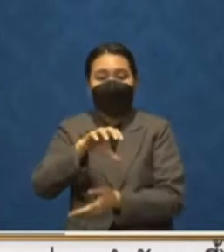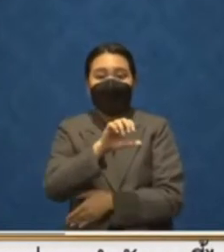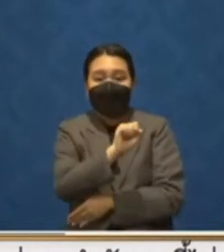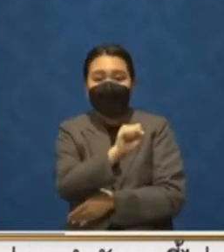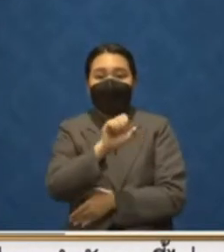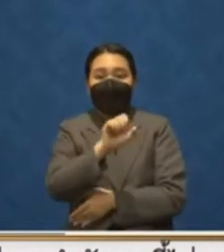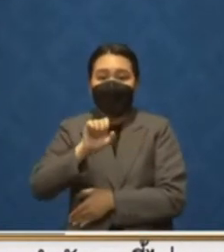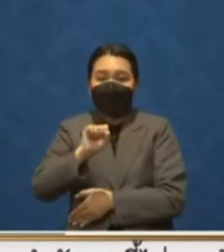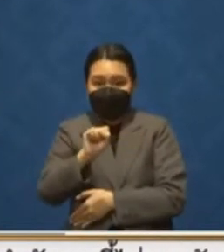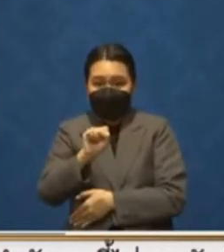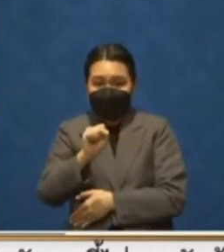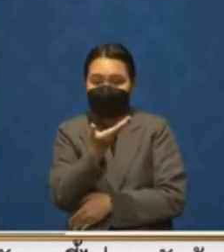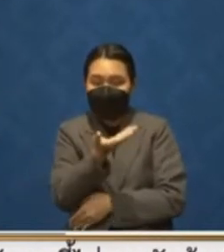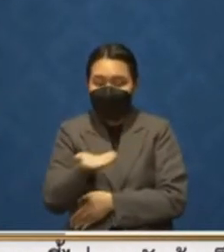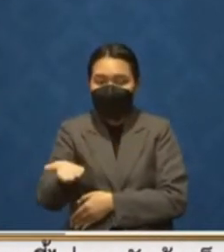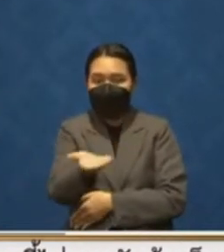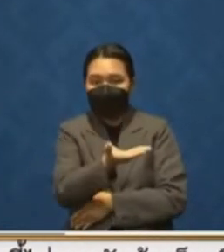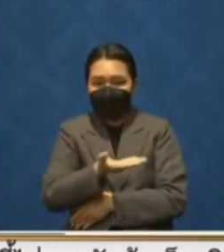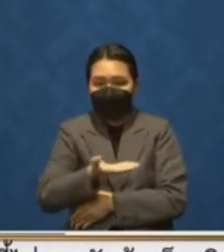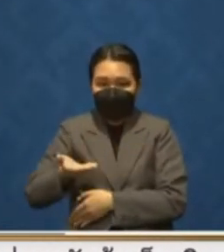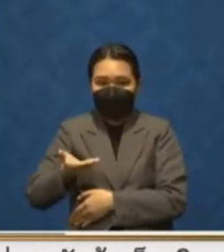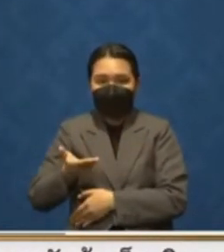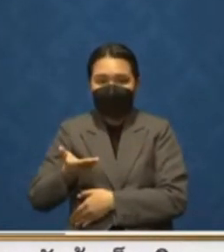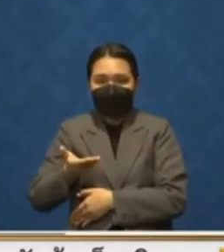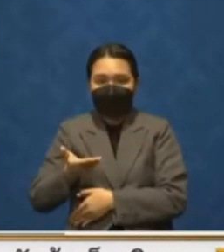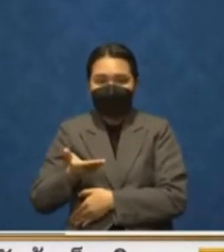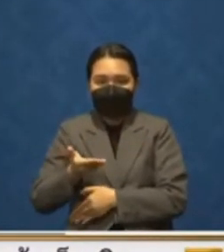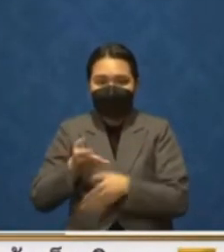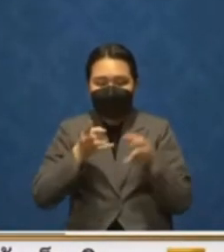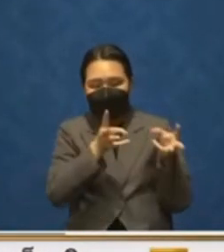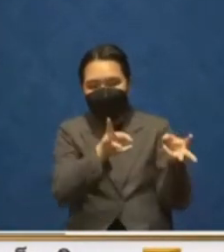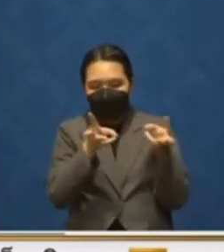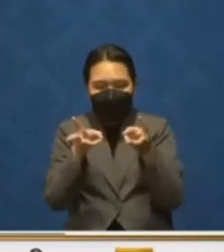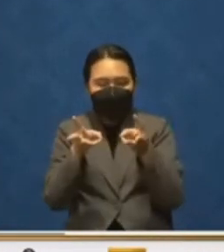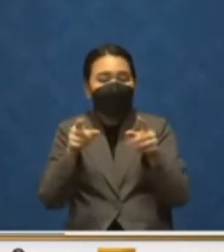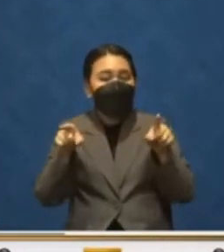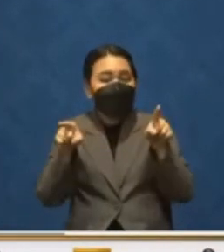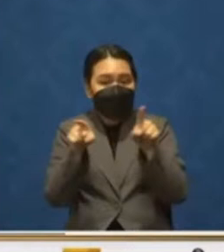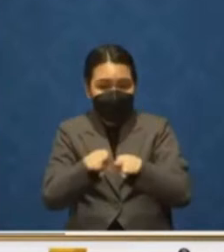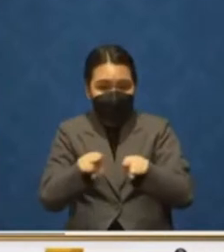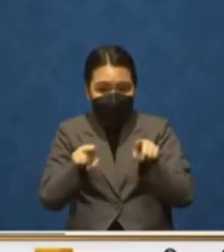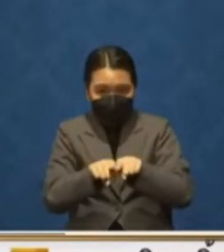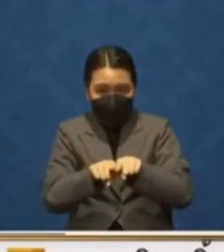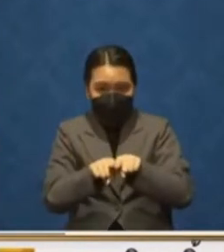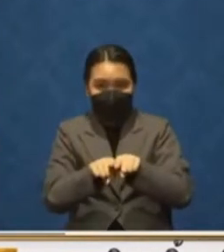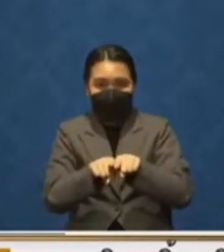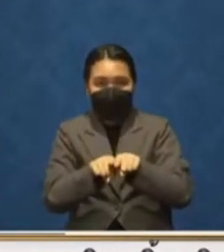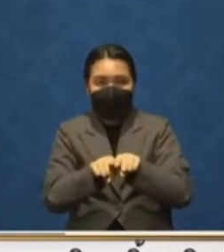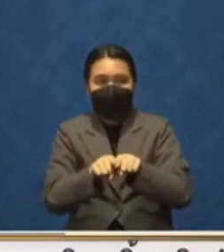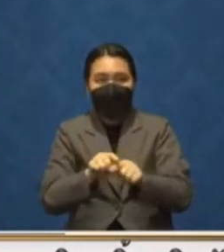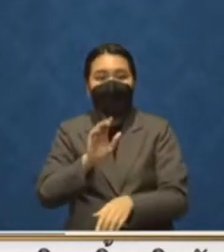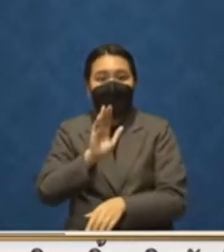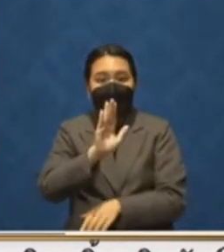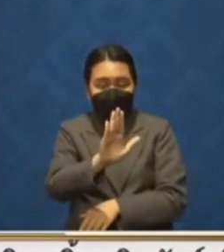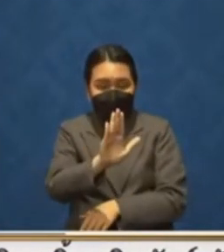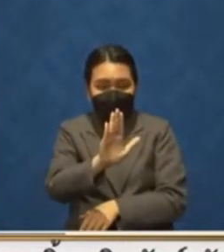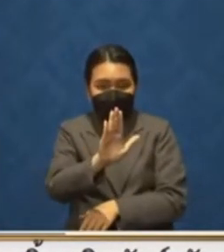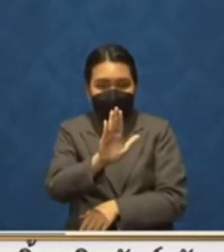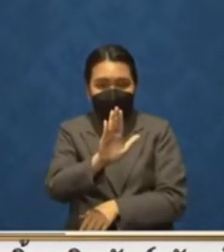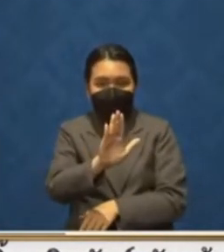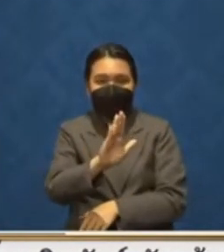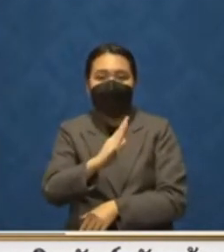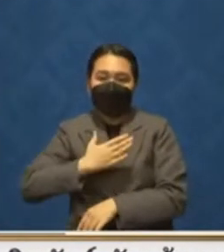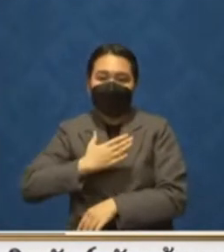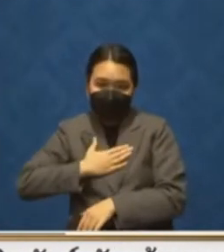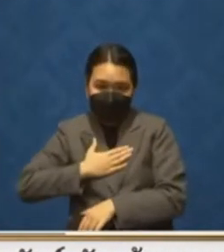ผู้แทนผู้อภิปรายนะครับสู้เดียวกันนะครับสูตรที่ท่านใช้กฎสูตรที่ท่านผมคำนวณ